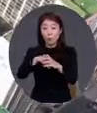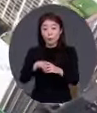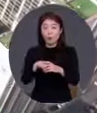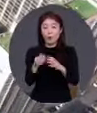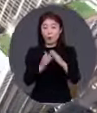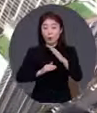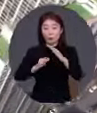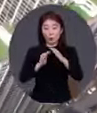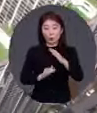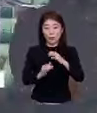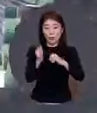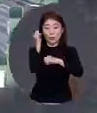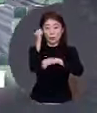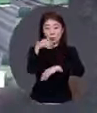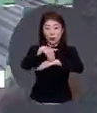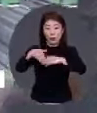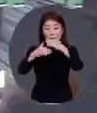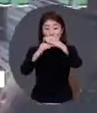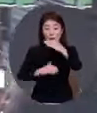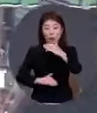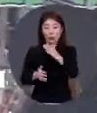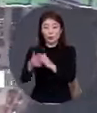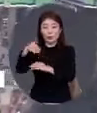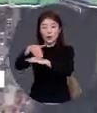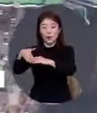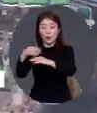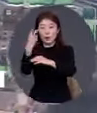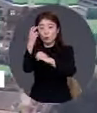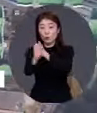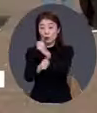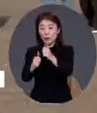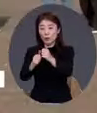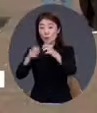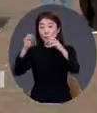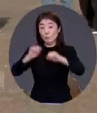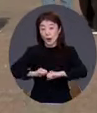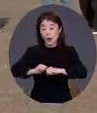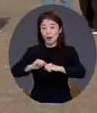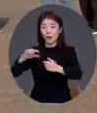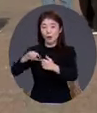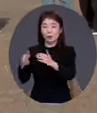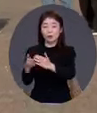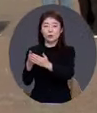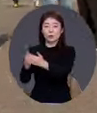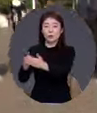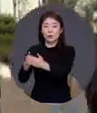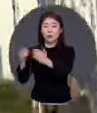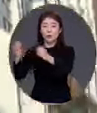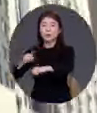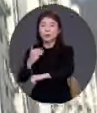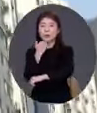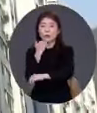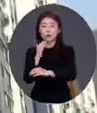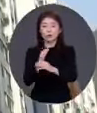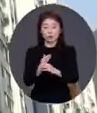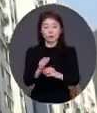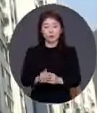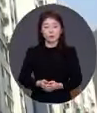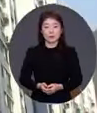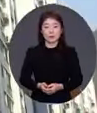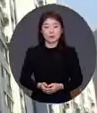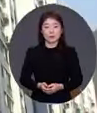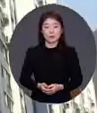리모델링 기본계획 안 을 도시계획위원회 심의에서 가결 해 경남도 승인 을 앞두고 있습니다 mbc 뉴스